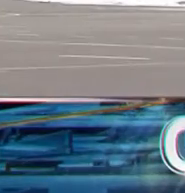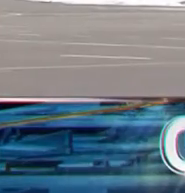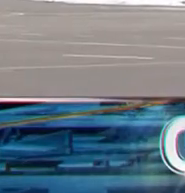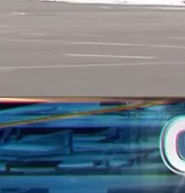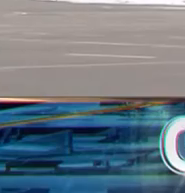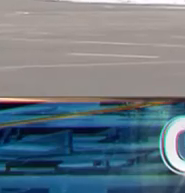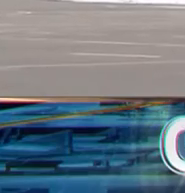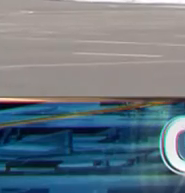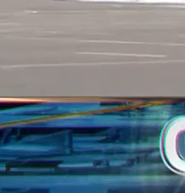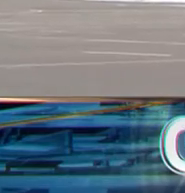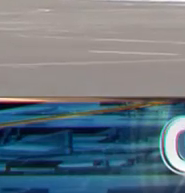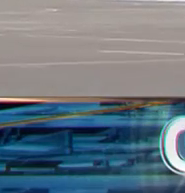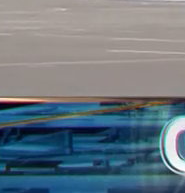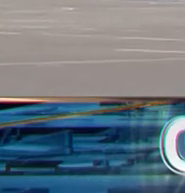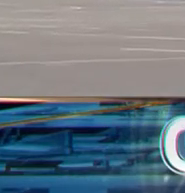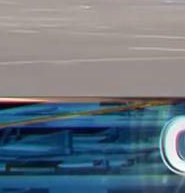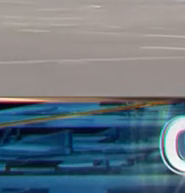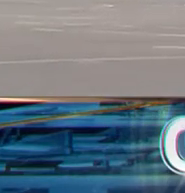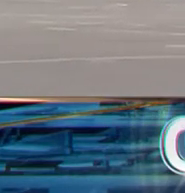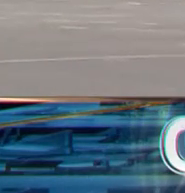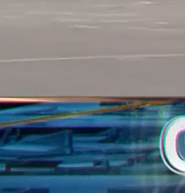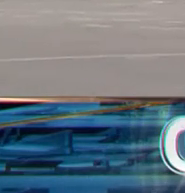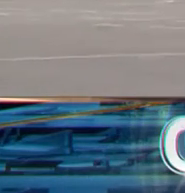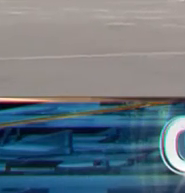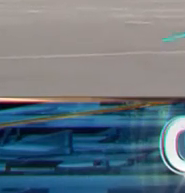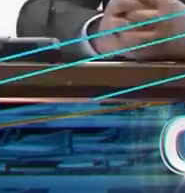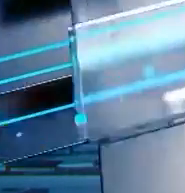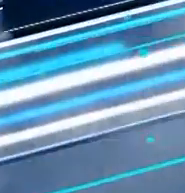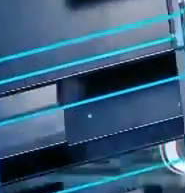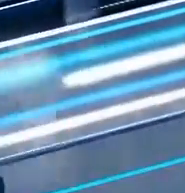услугами компании воспользовались порядка 15 тысяч клиентов.